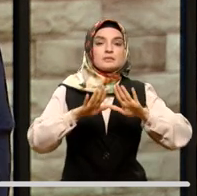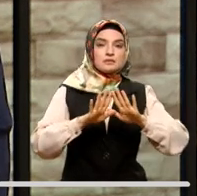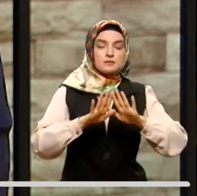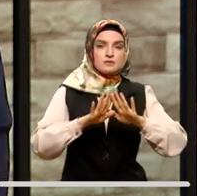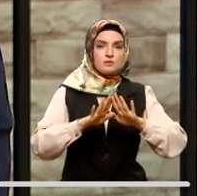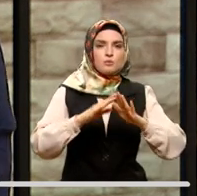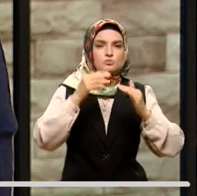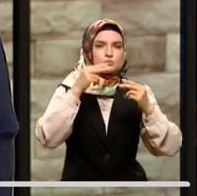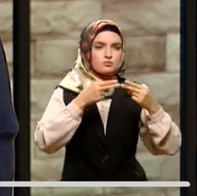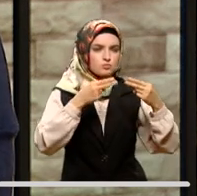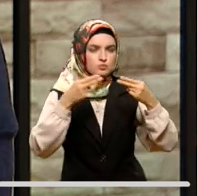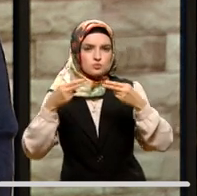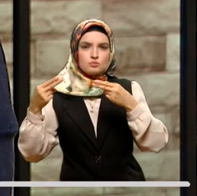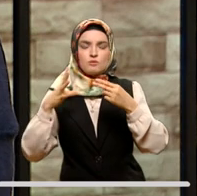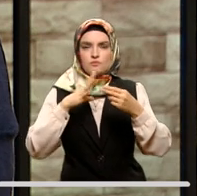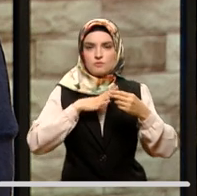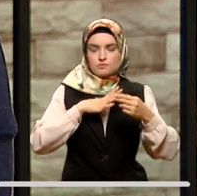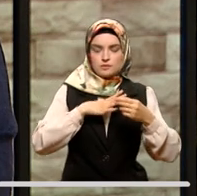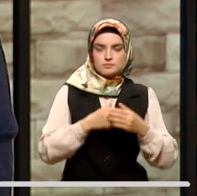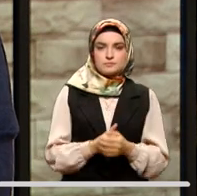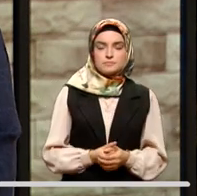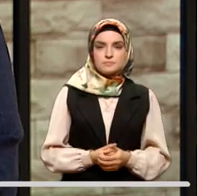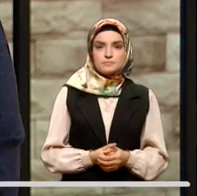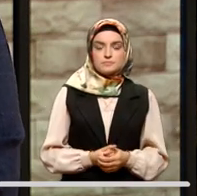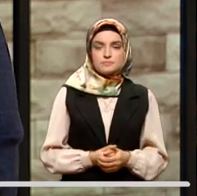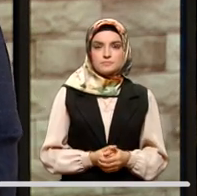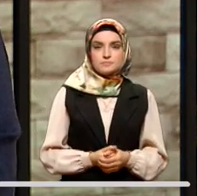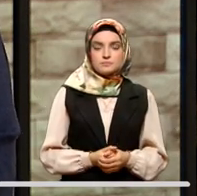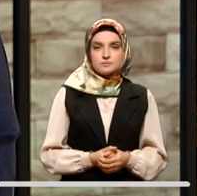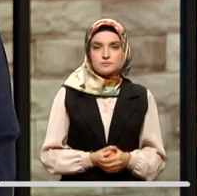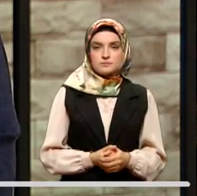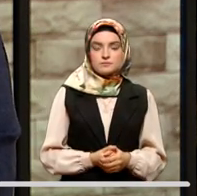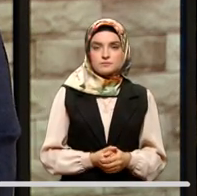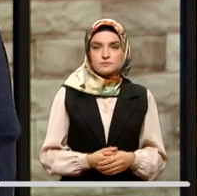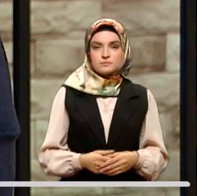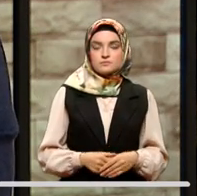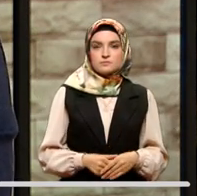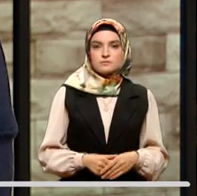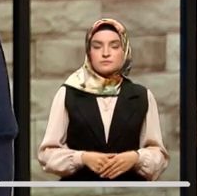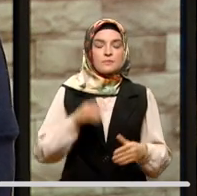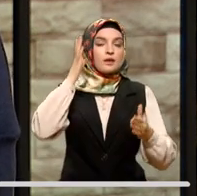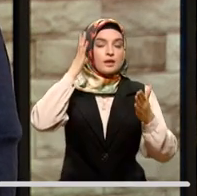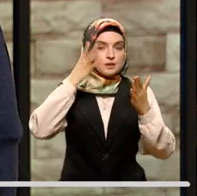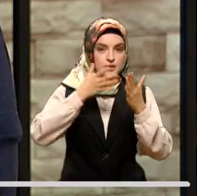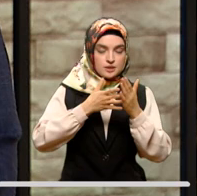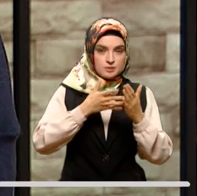var bizim eğitim programımızda, müfredatımızda. Tabii işte ibadet, itikat